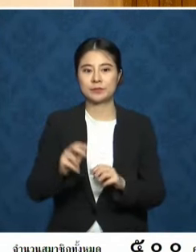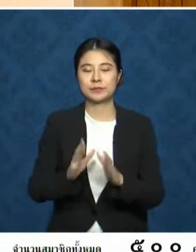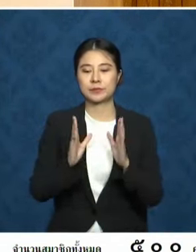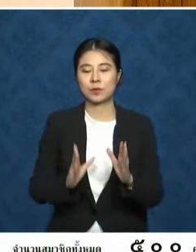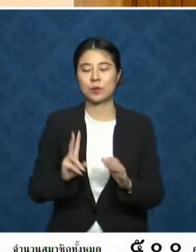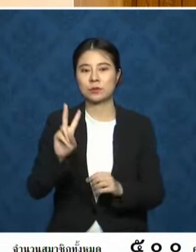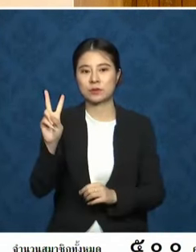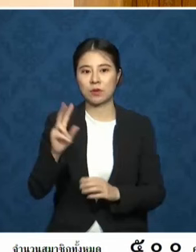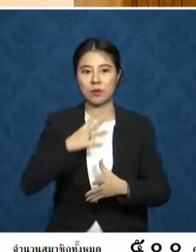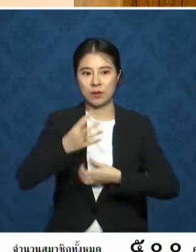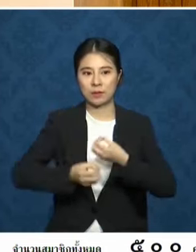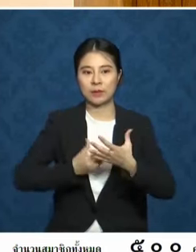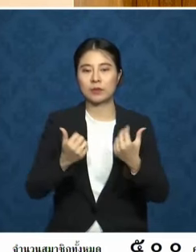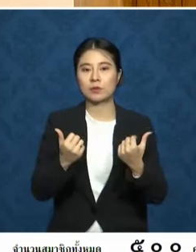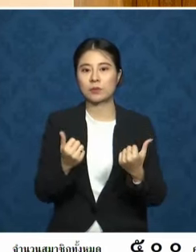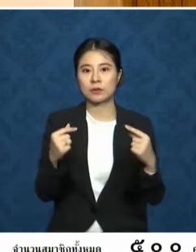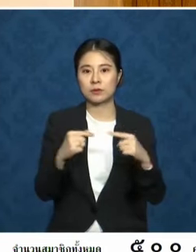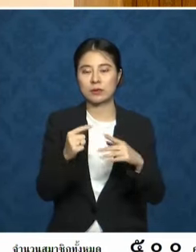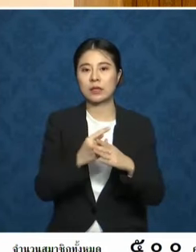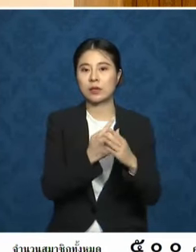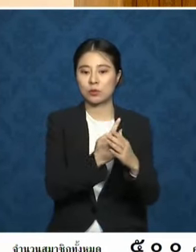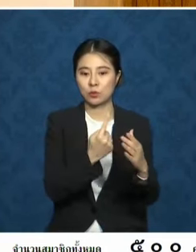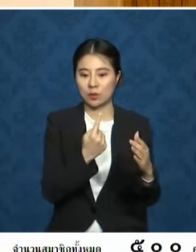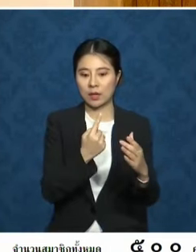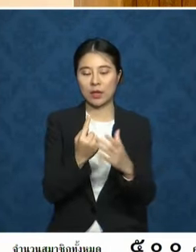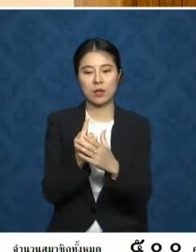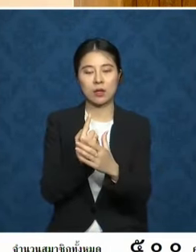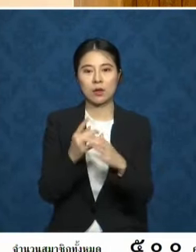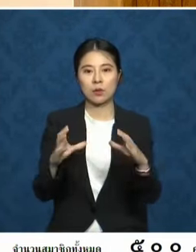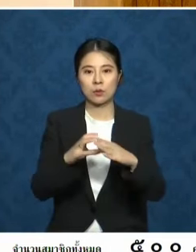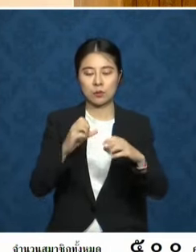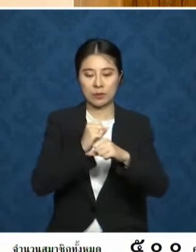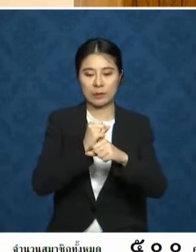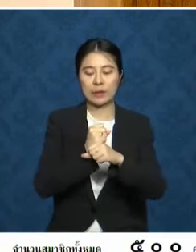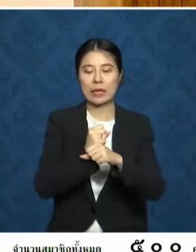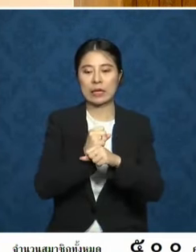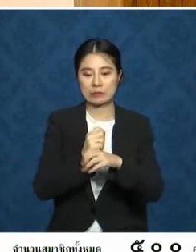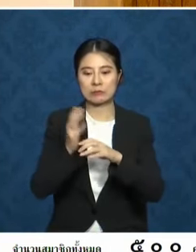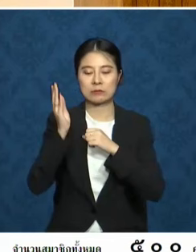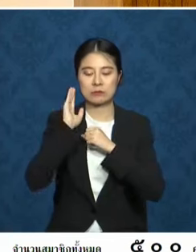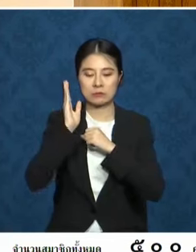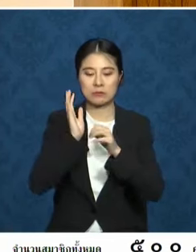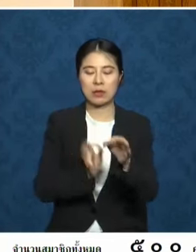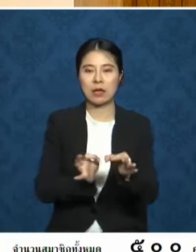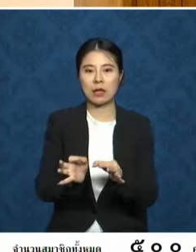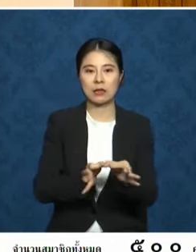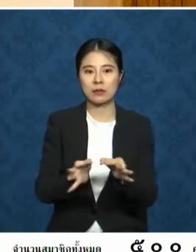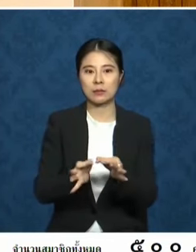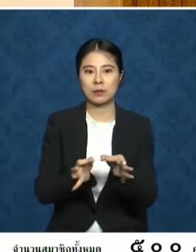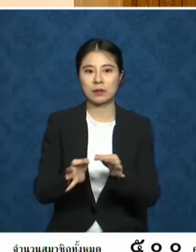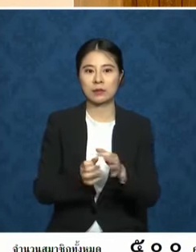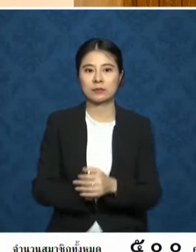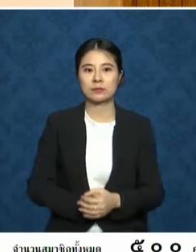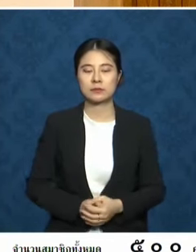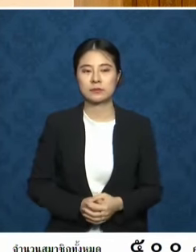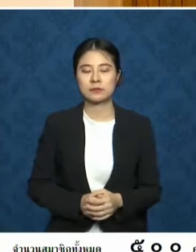ในการนี้ก็ได้อนุญาตให้ผู้แทนจากหนวยงานที่เกี่ยวค่องเขาร่วมชแง ข้อเทศจิ ต่ที่บัชชุมตามข้อมั